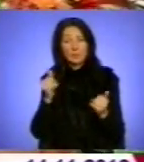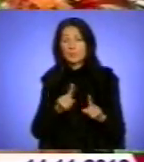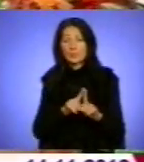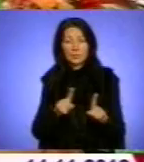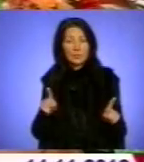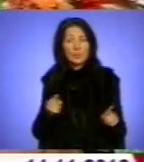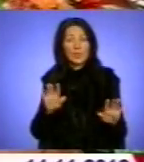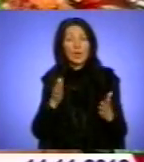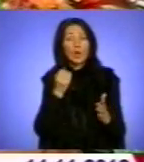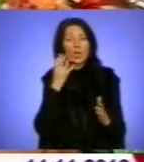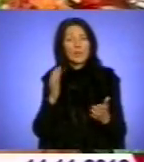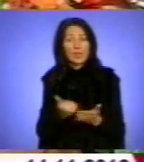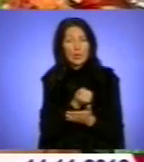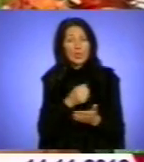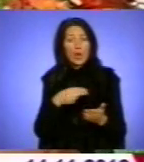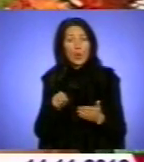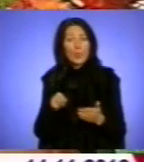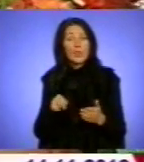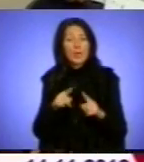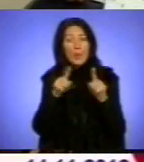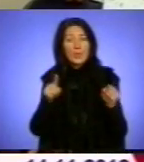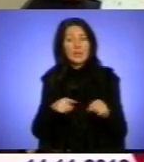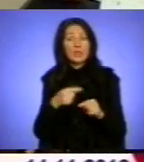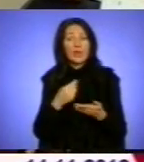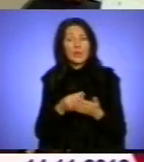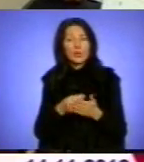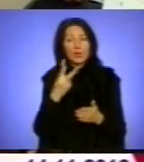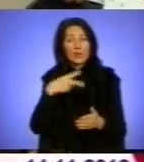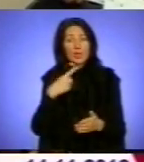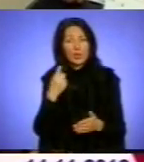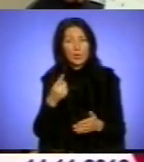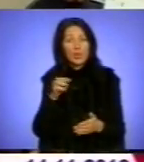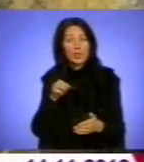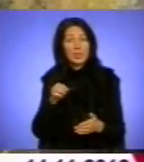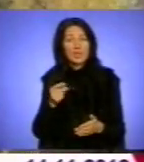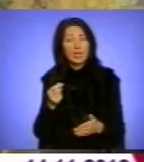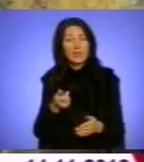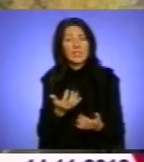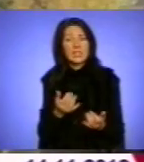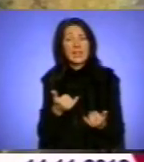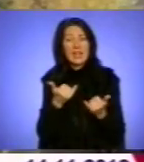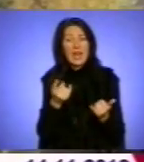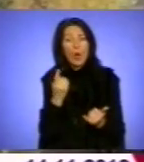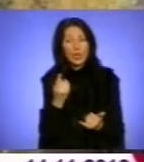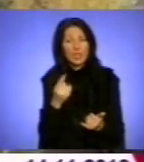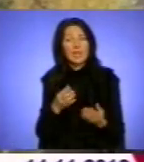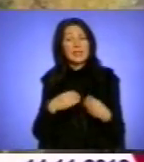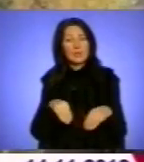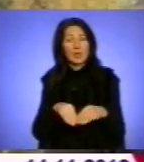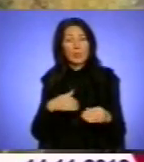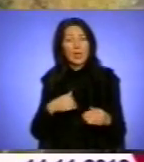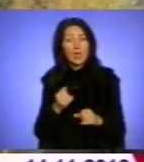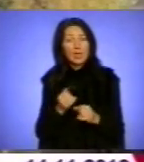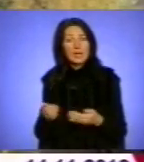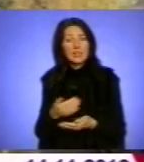вдалося купити пристрій вартістю 21 тисячу гривень ще для однієї сім'ї. Ми зібрали цього року 105